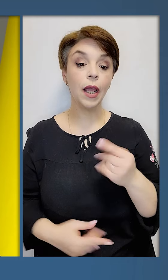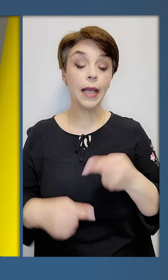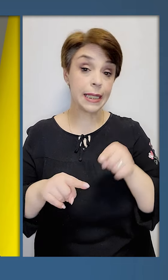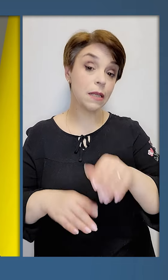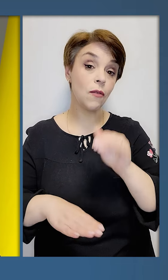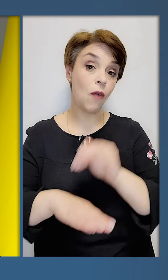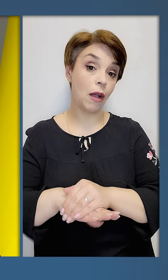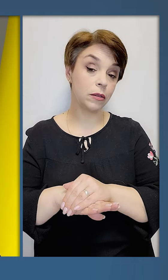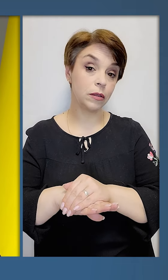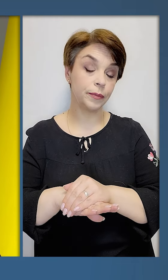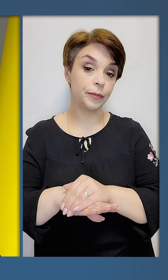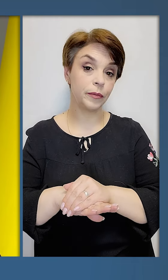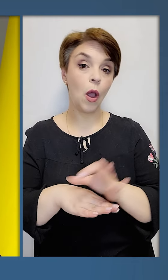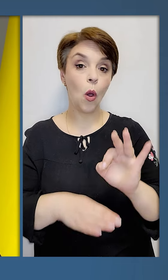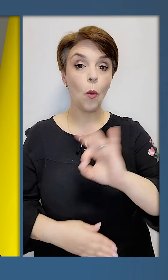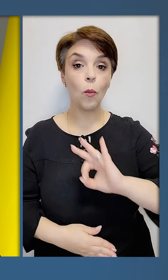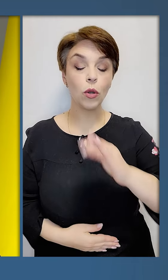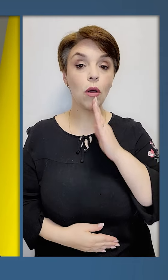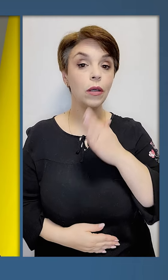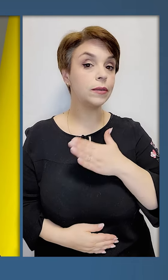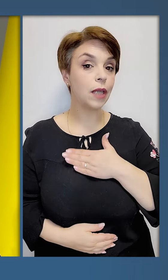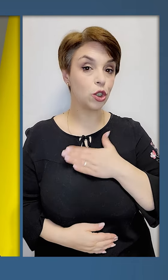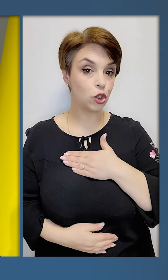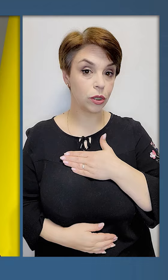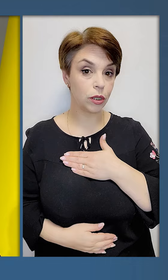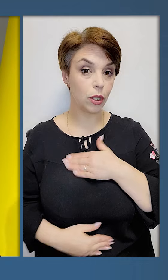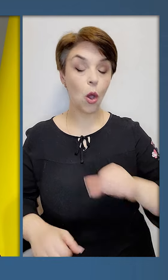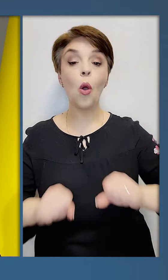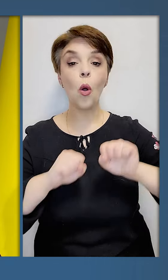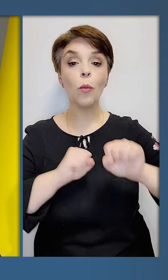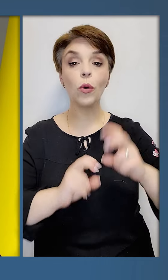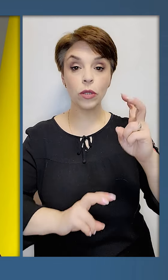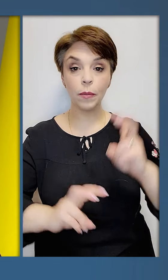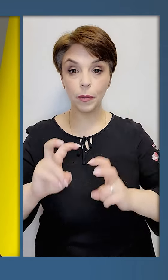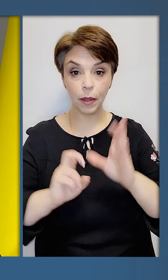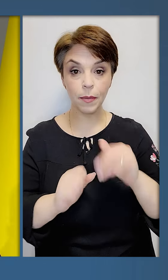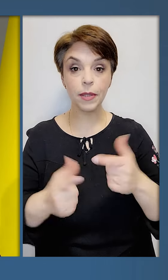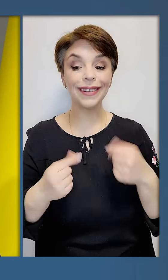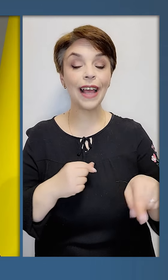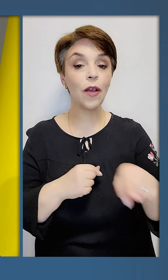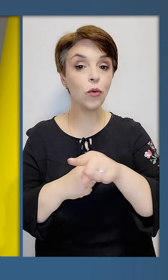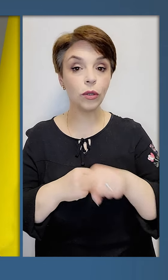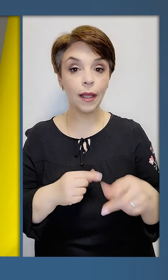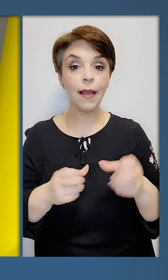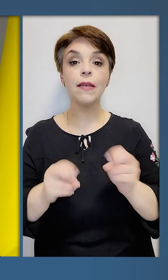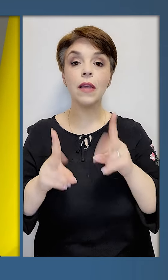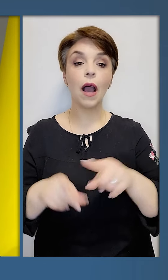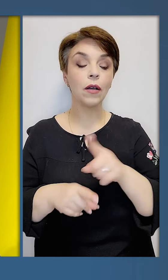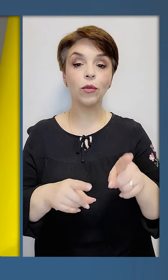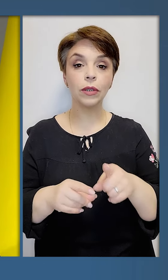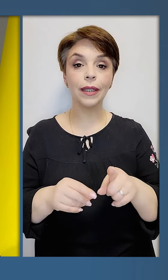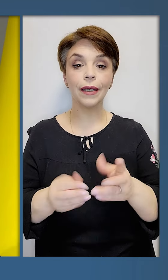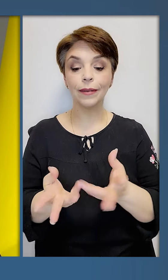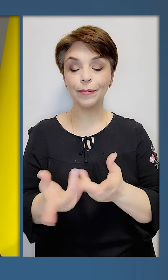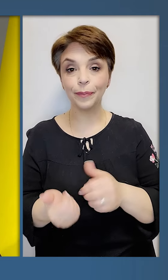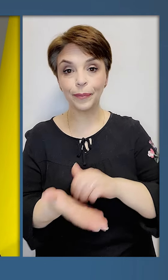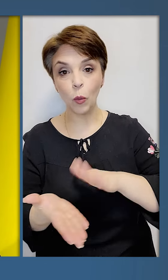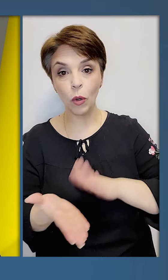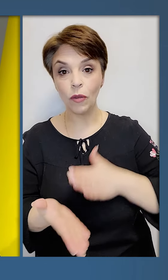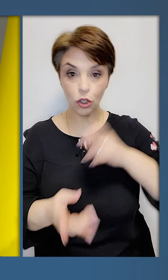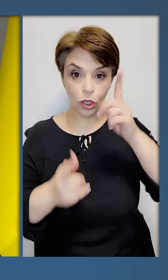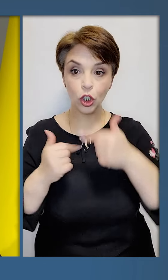І це факт. Про наші оборонні підприємства, як вони релоковані